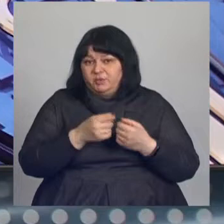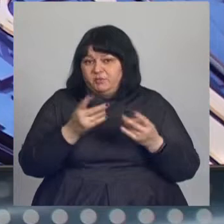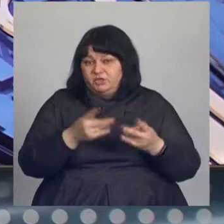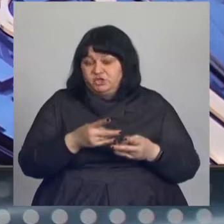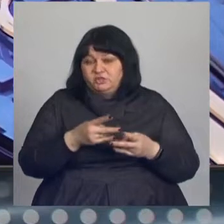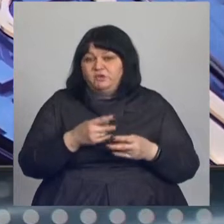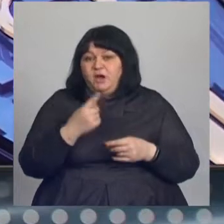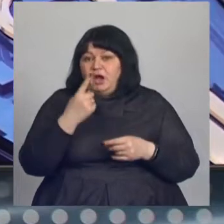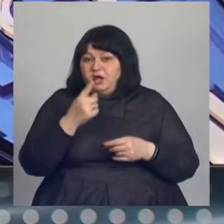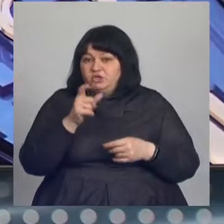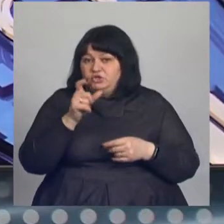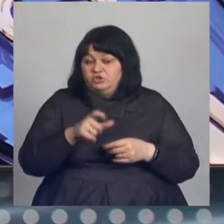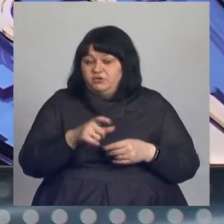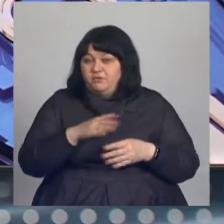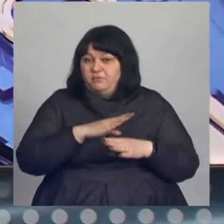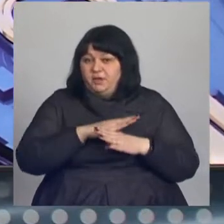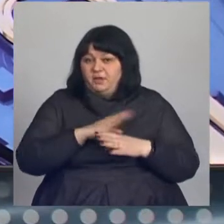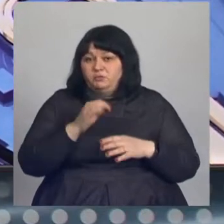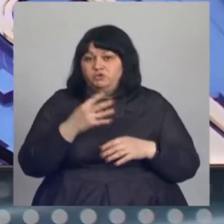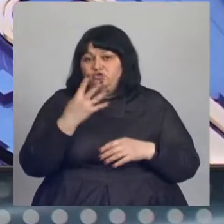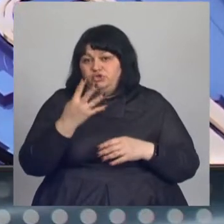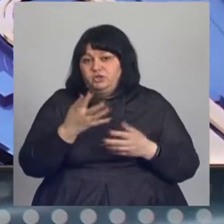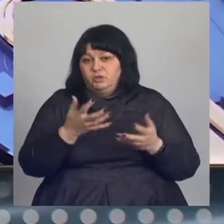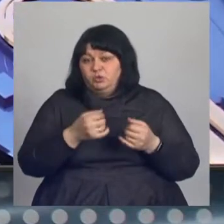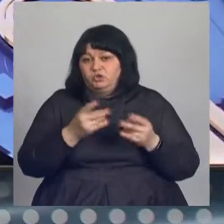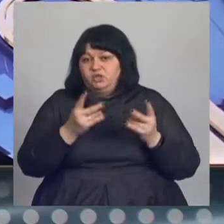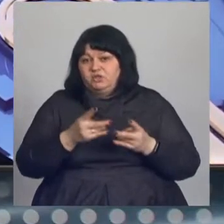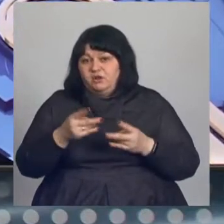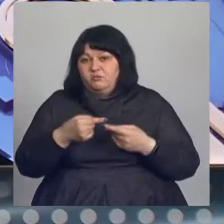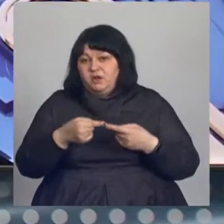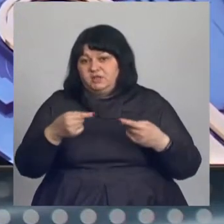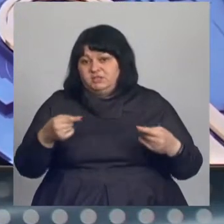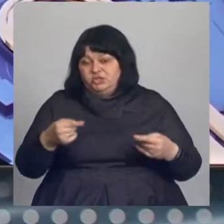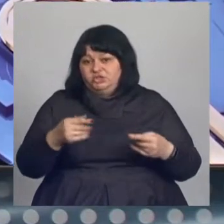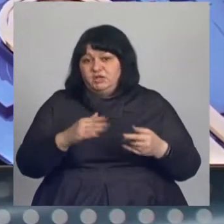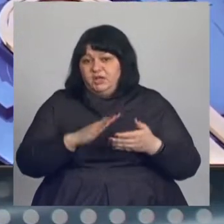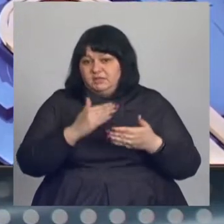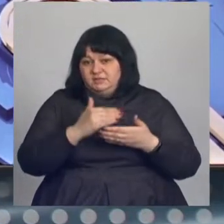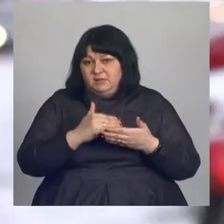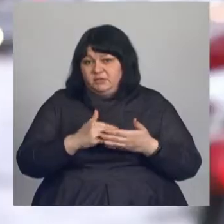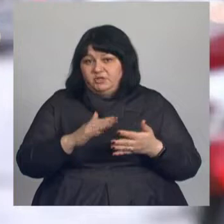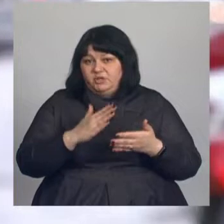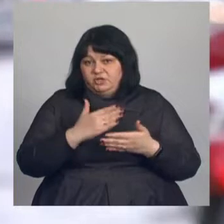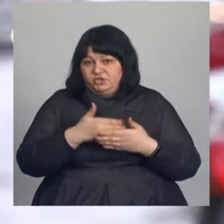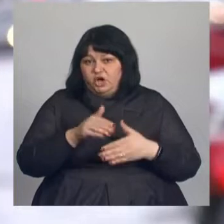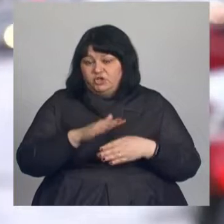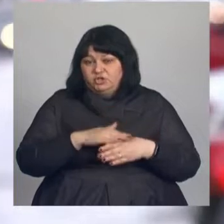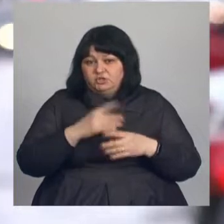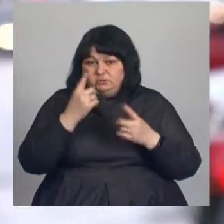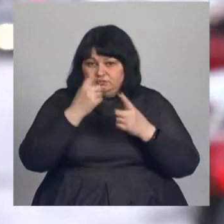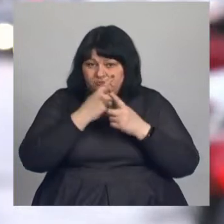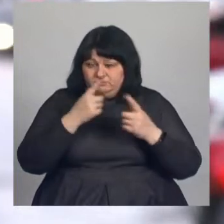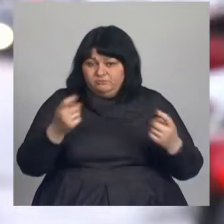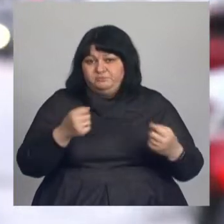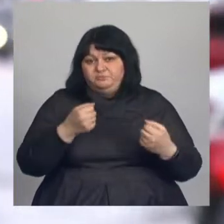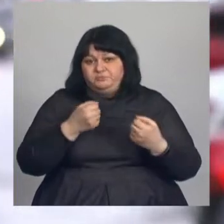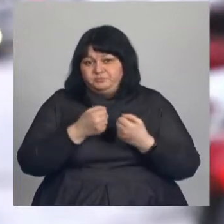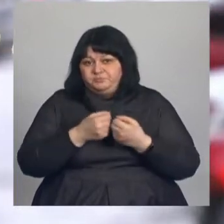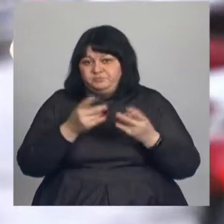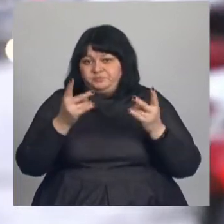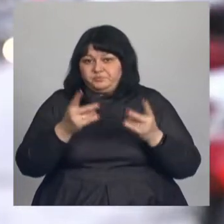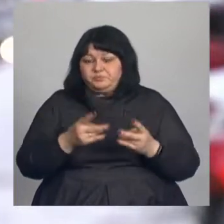которых один человек погиб и еще 4 получили травмы различной степени тяжести. В целях предупреждения дорожно-транспортных